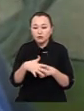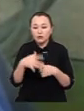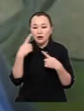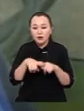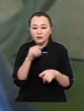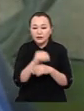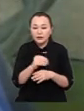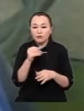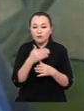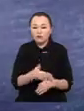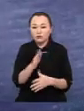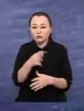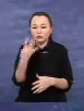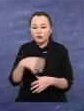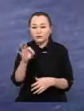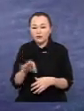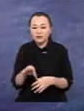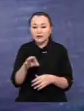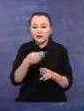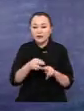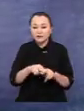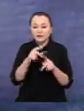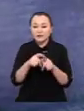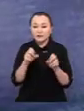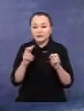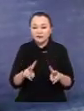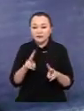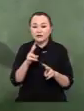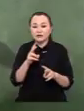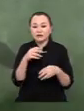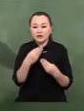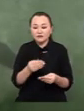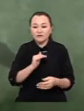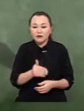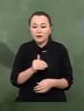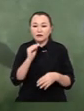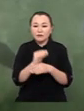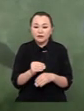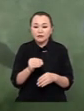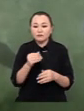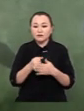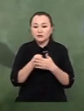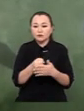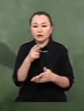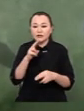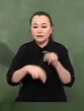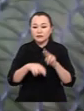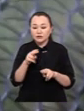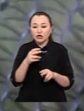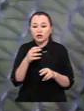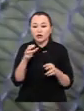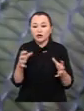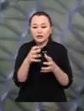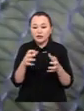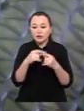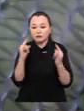размер субсидий будет составлять 40%. Это, по словам специалистов, даст фермерам дополнительный стимул для строительства емкостей